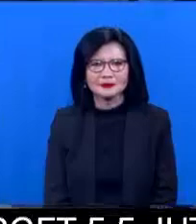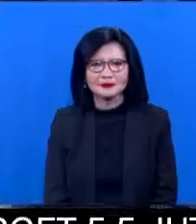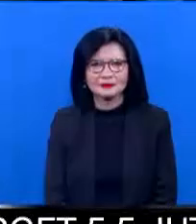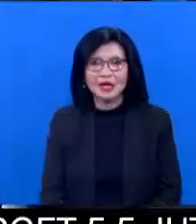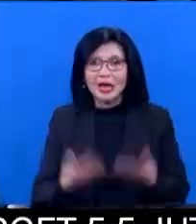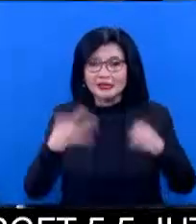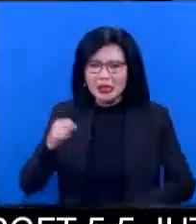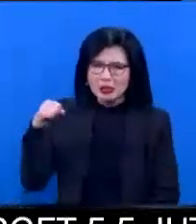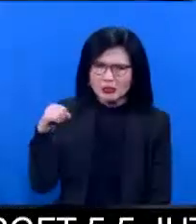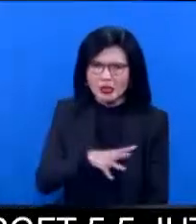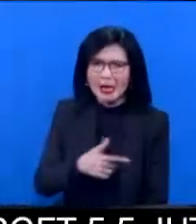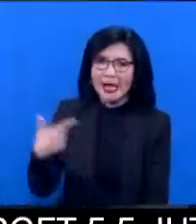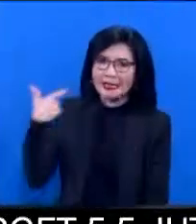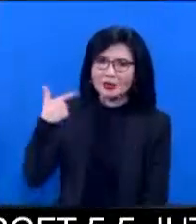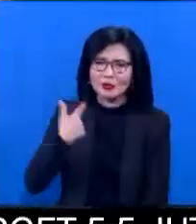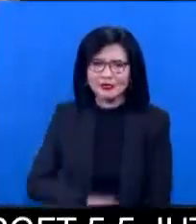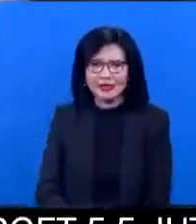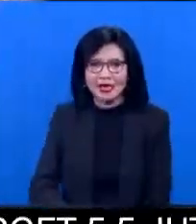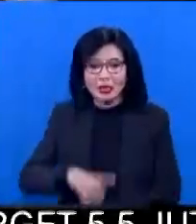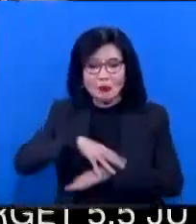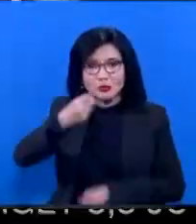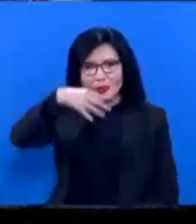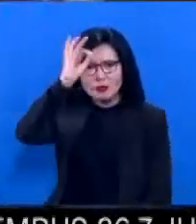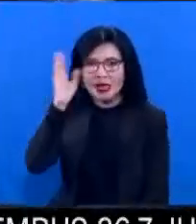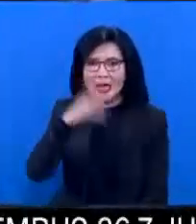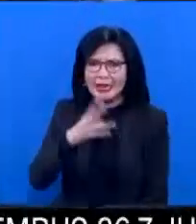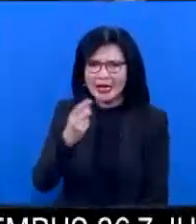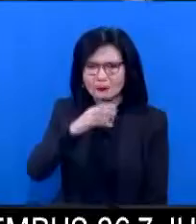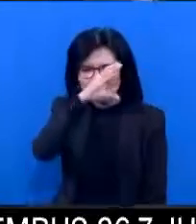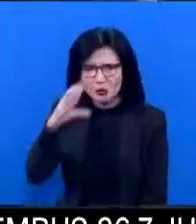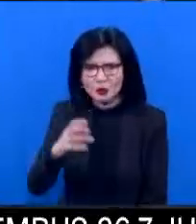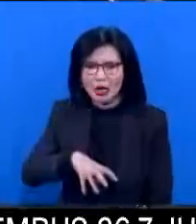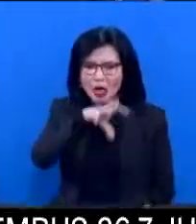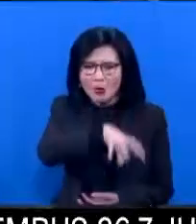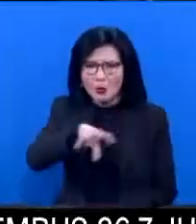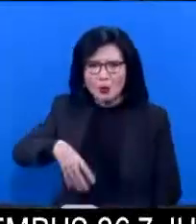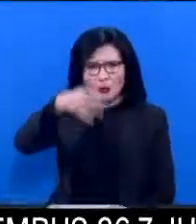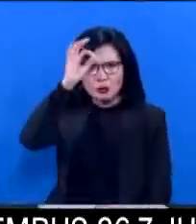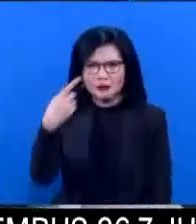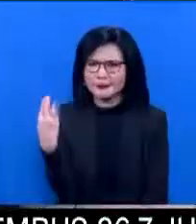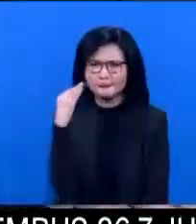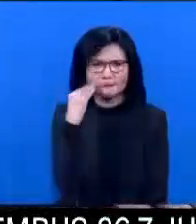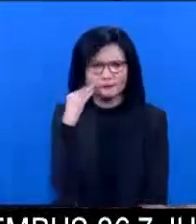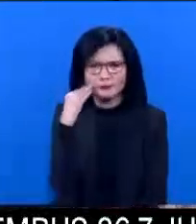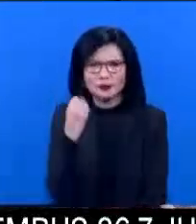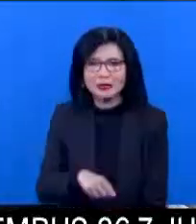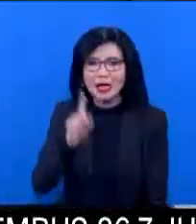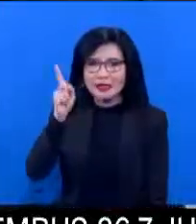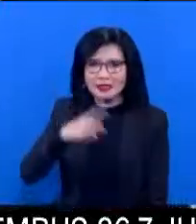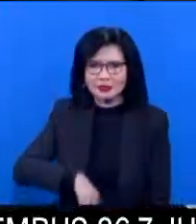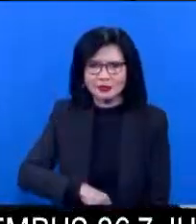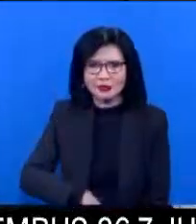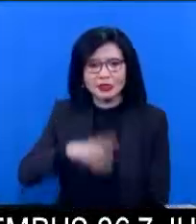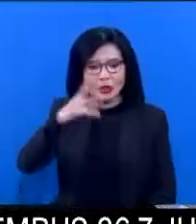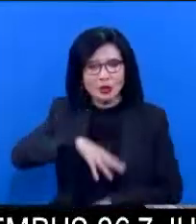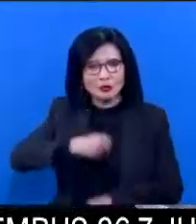Setelah serangan terduga teroris di Mabes Polri pada Rabu sore, sejumlah markas polisi mulai meningkatkan kewaspadaan. Salah satunya Mapolres Metro